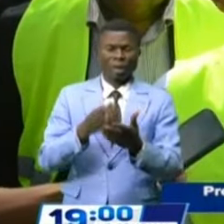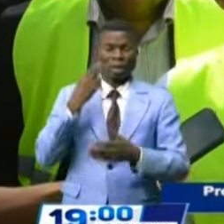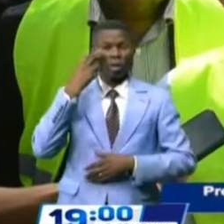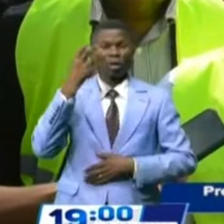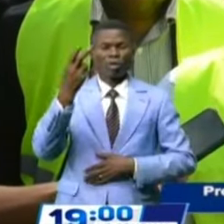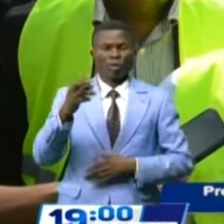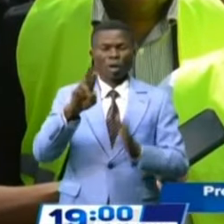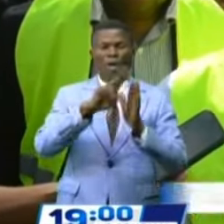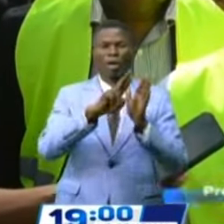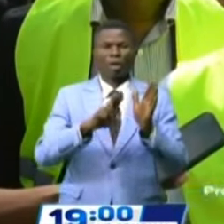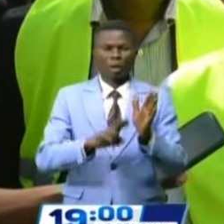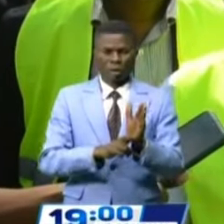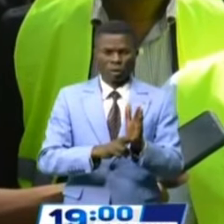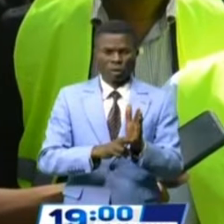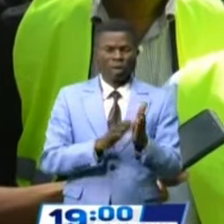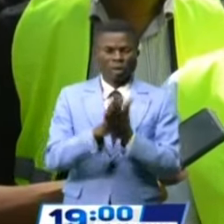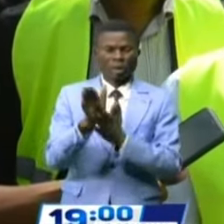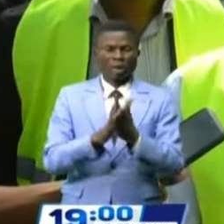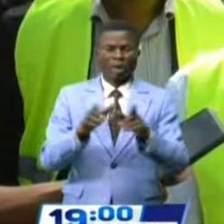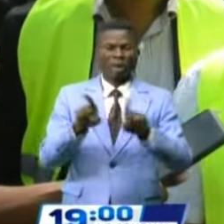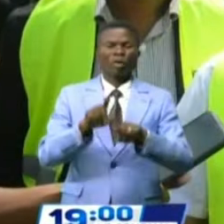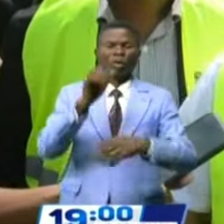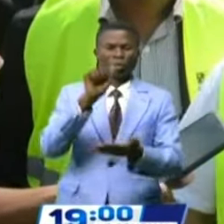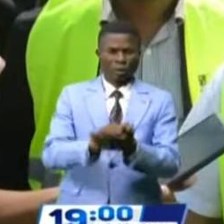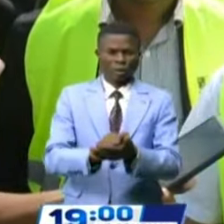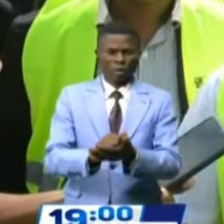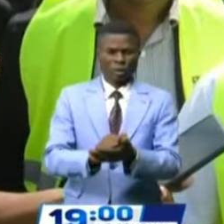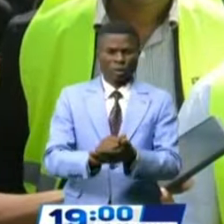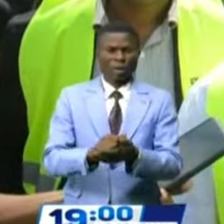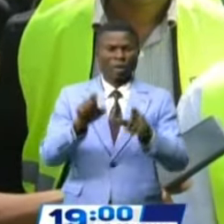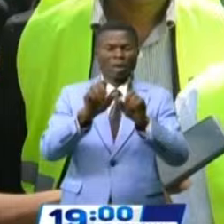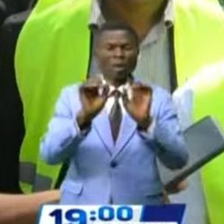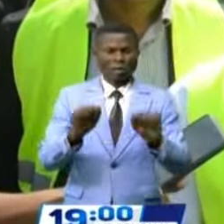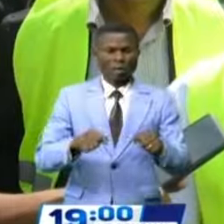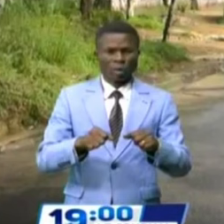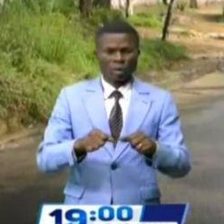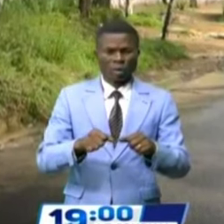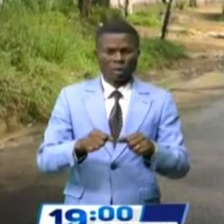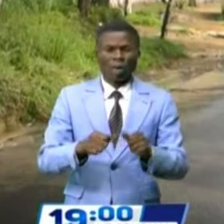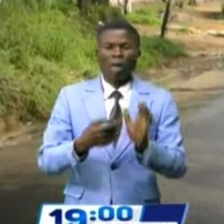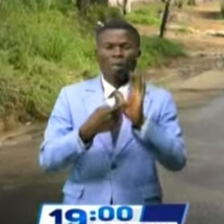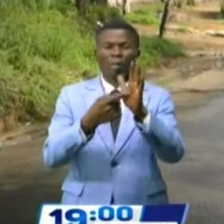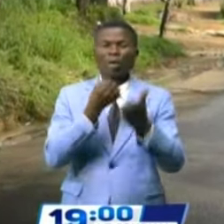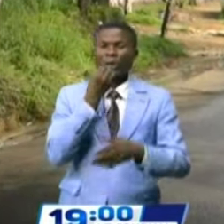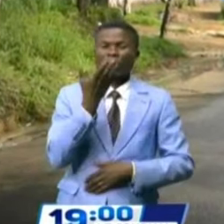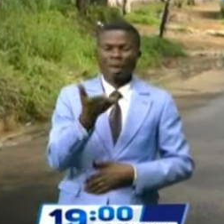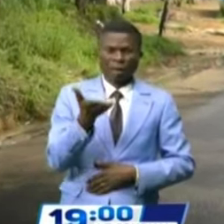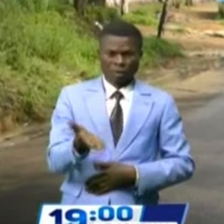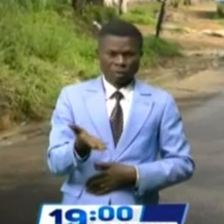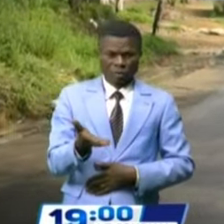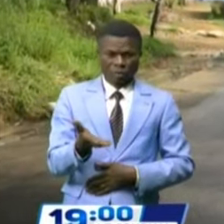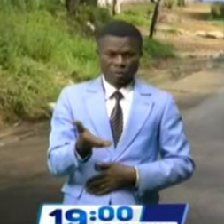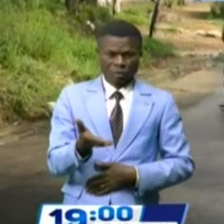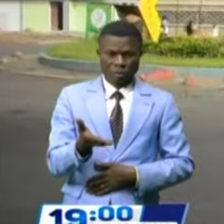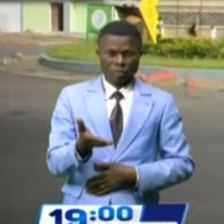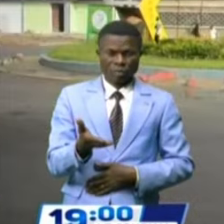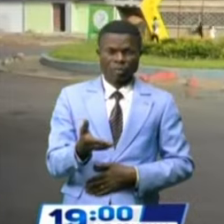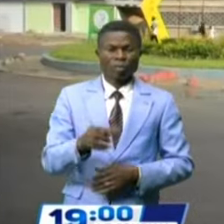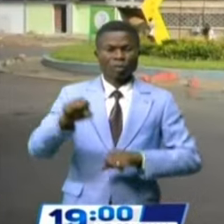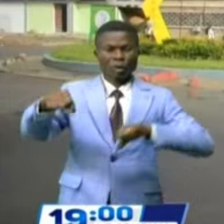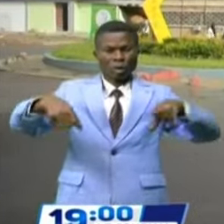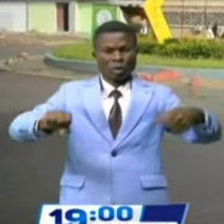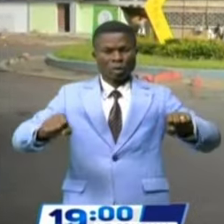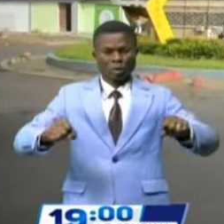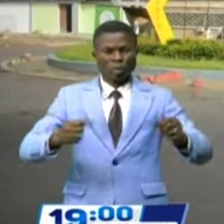le rôle d'une mention comme celle-là, c'était aussi de prêcher par l'exemple. Sans auto, sans